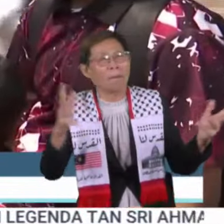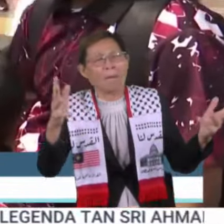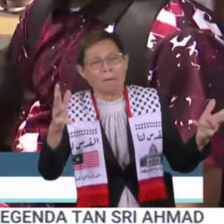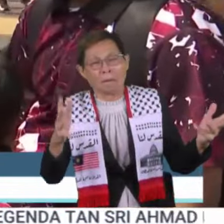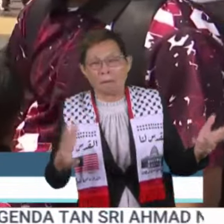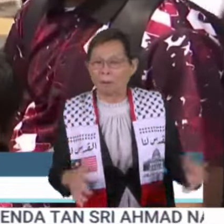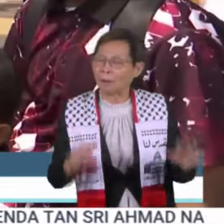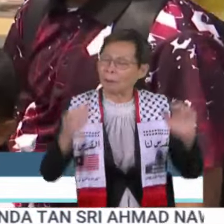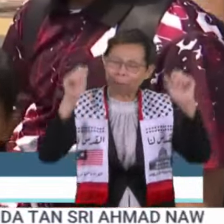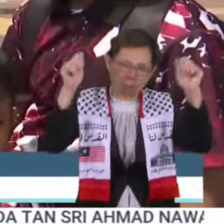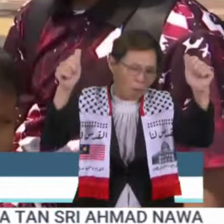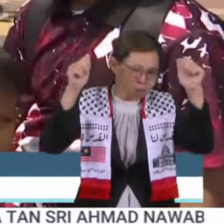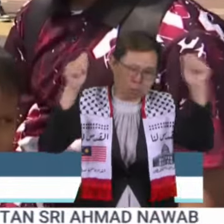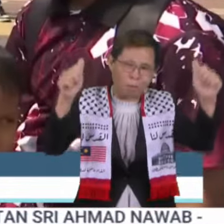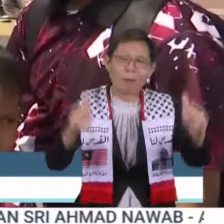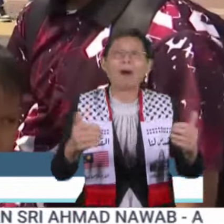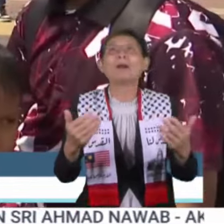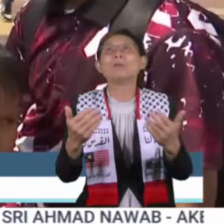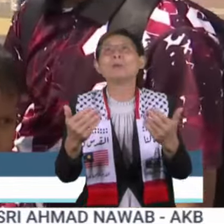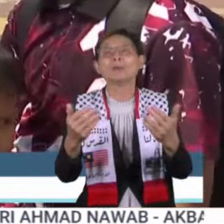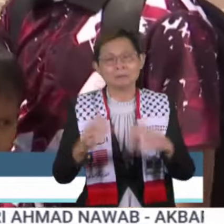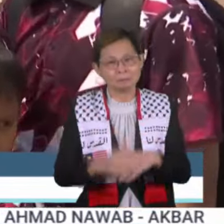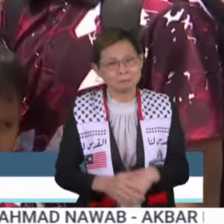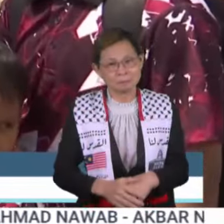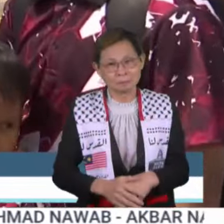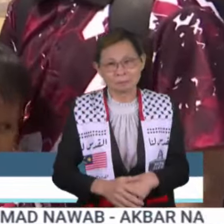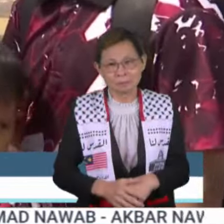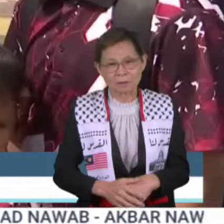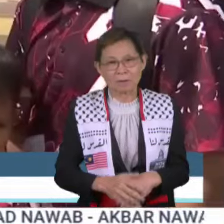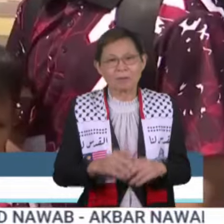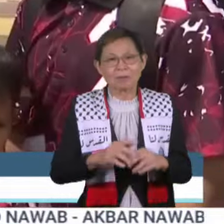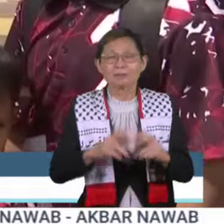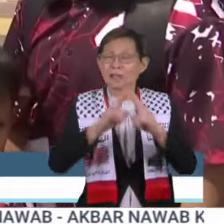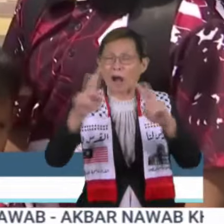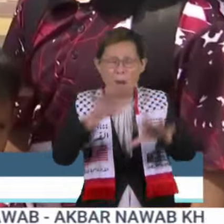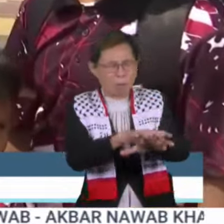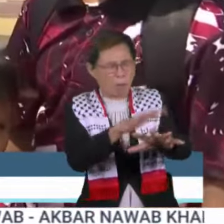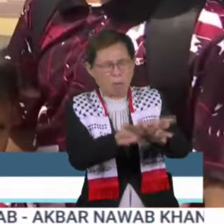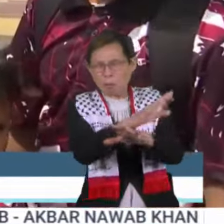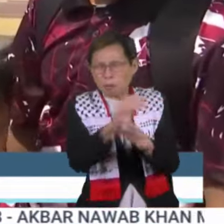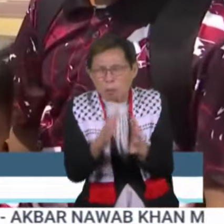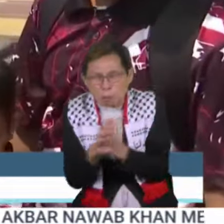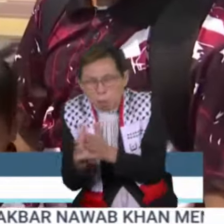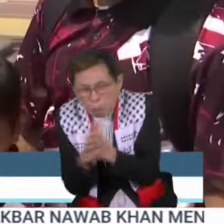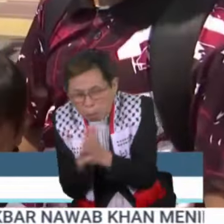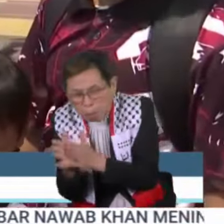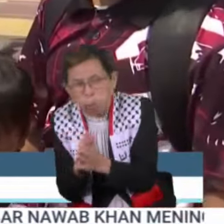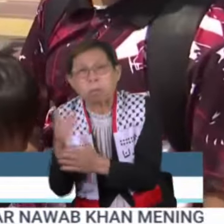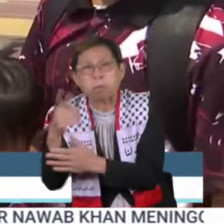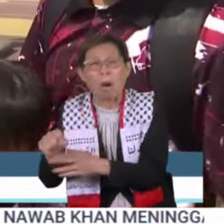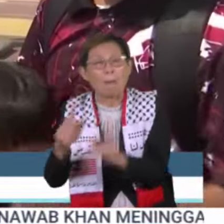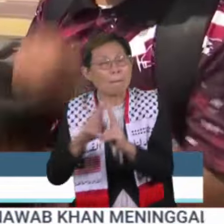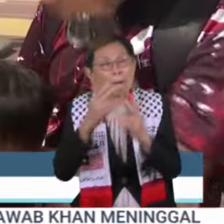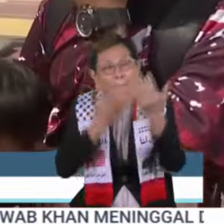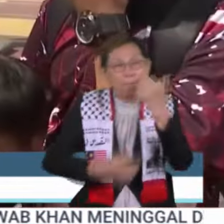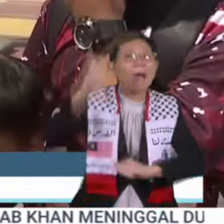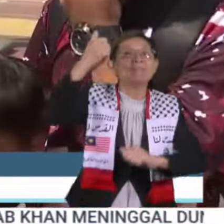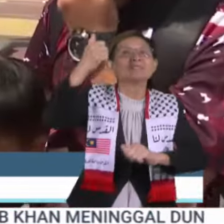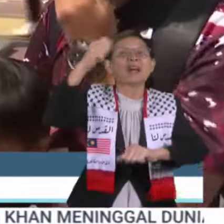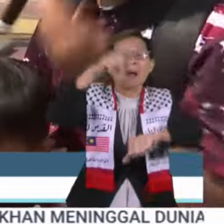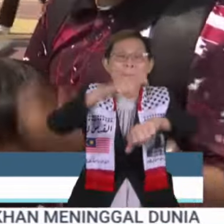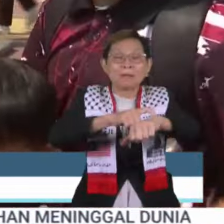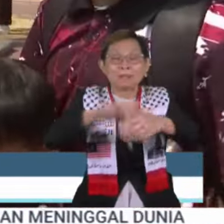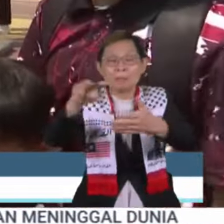Ah, hebatlah. Alhamdulillah lah tadi. Ha, sangat sesak bersungguh-sungguh. Ah, bersungguh-sungguh. Paling best tadi masa